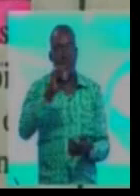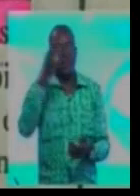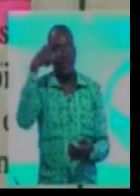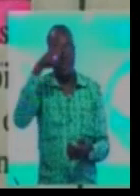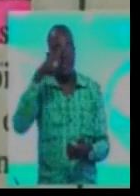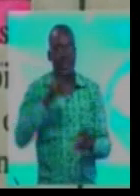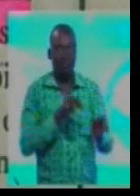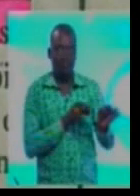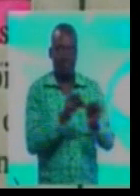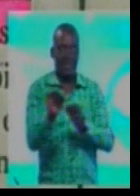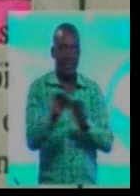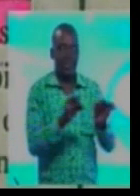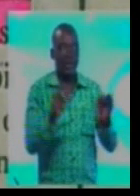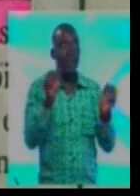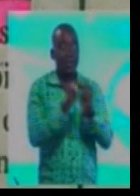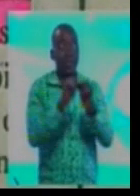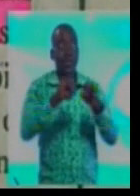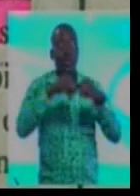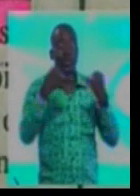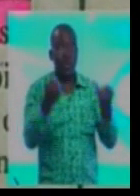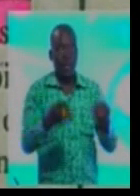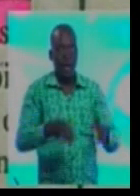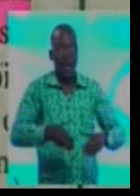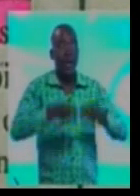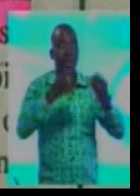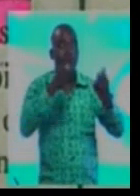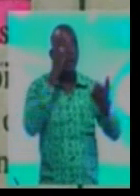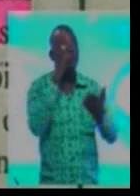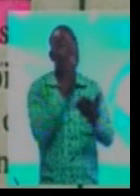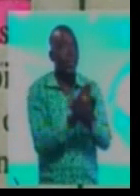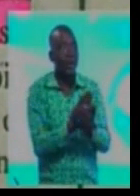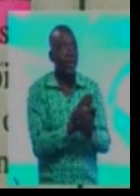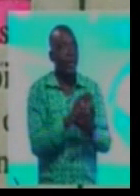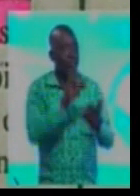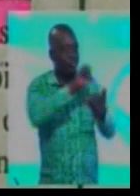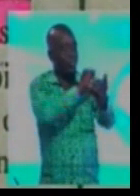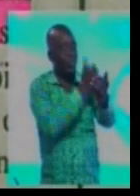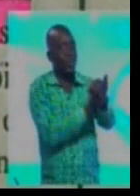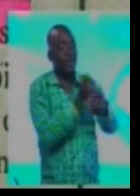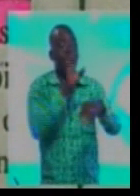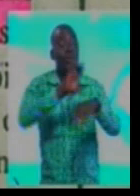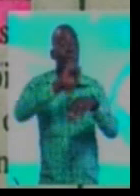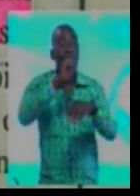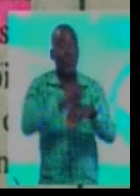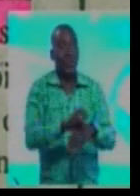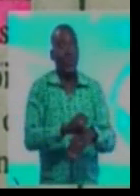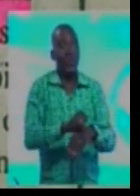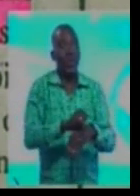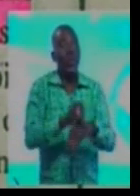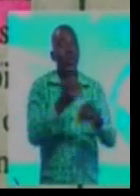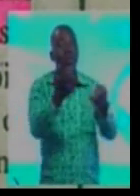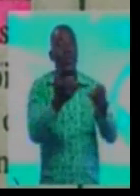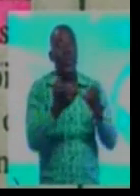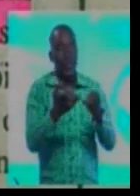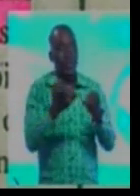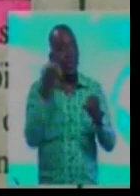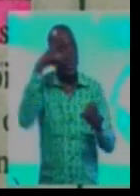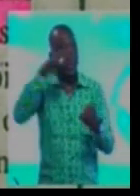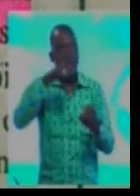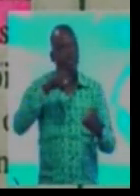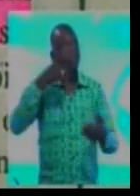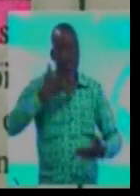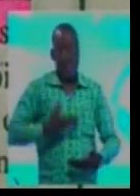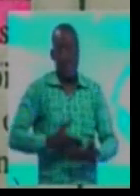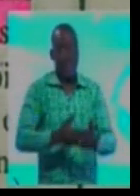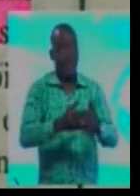Palga. Selon ce quotidien, en délivrant le mandat d'arrêt, les autorités ivoiriennes veulent contraindre le natif de Ferke